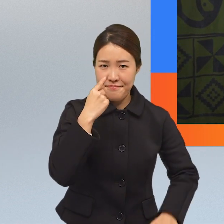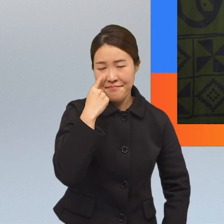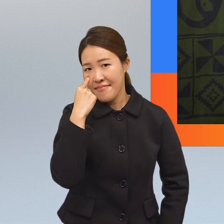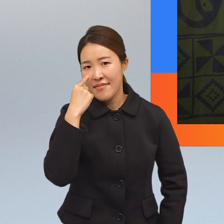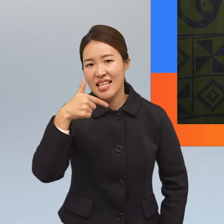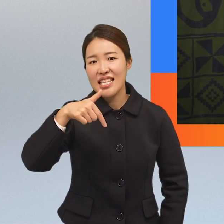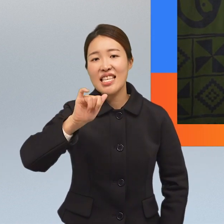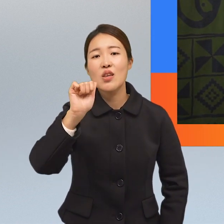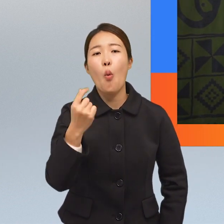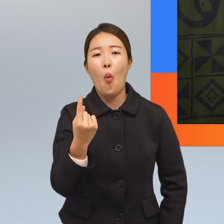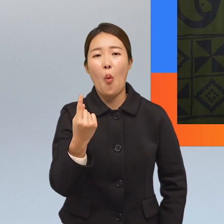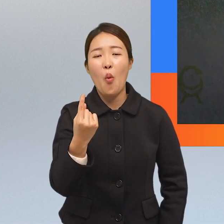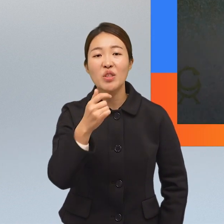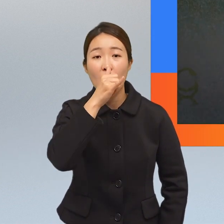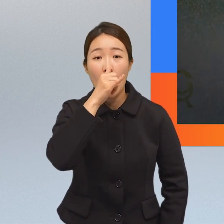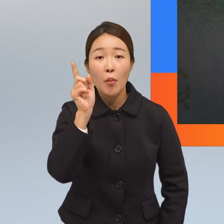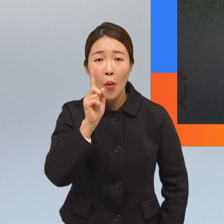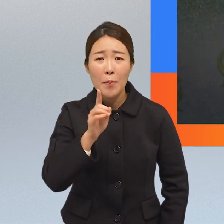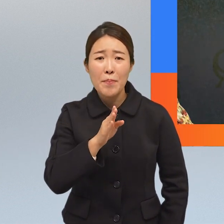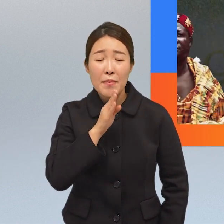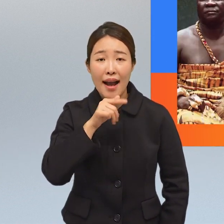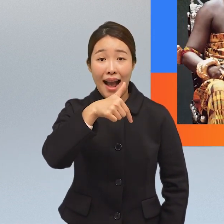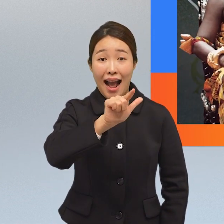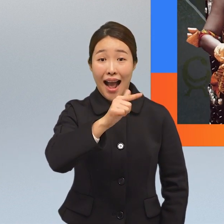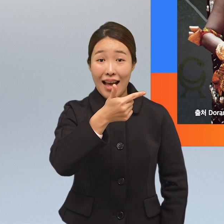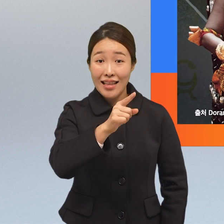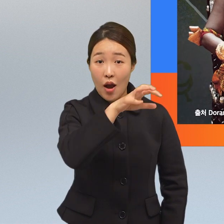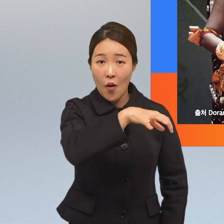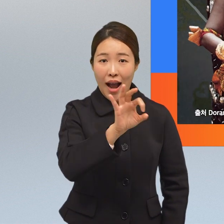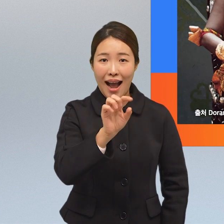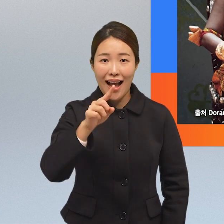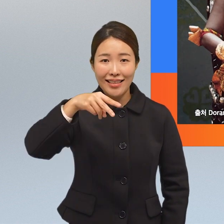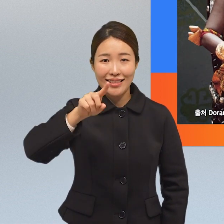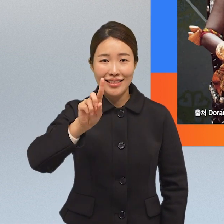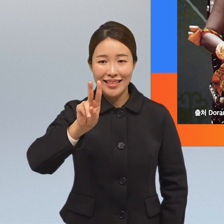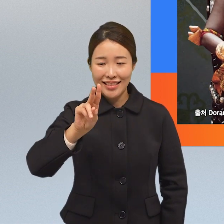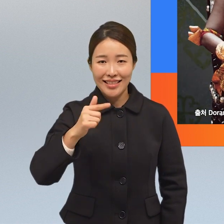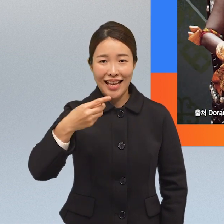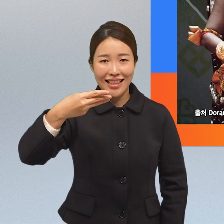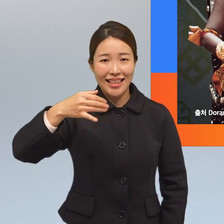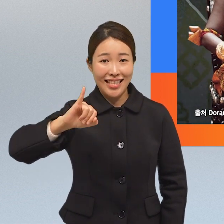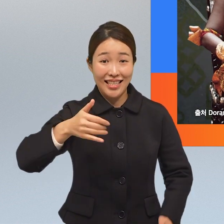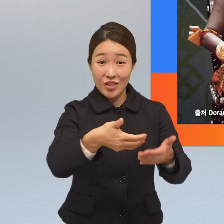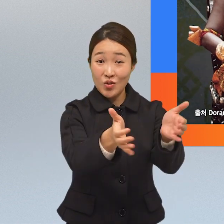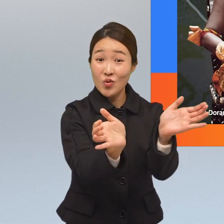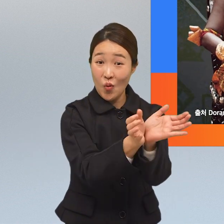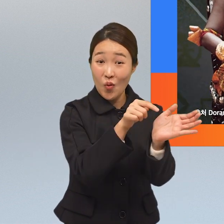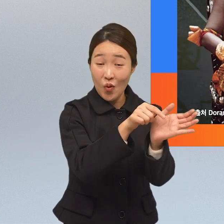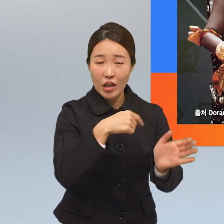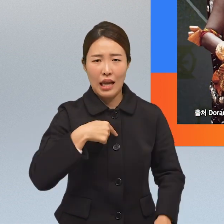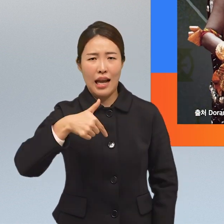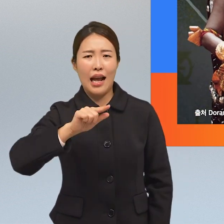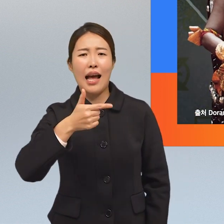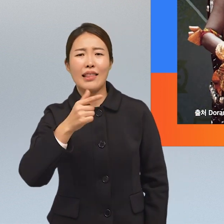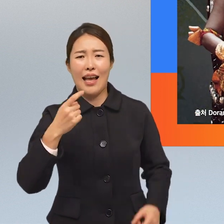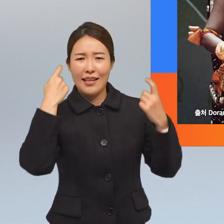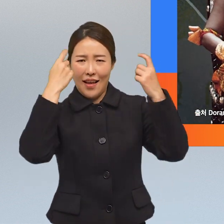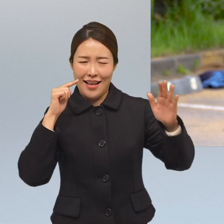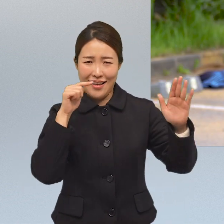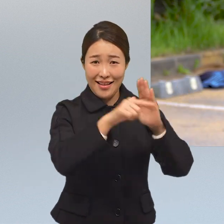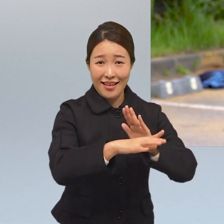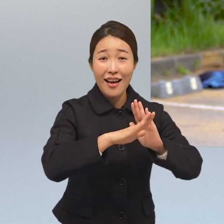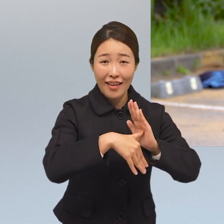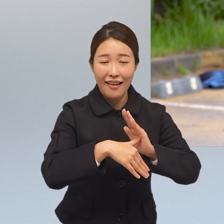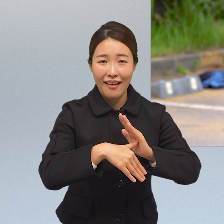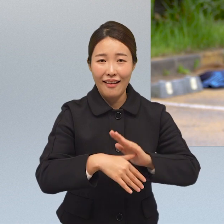약간 기호 체계가 됐는데 이건 사실 가나의 아샨티족에서 시작된 상징이거든요. 네네. 저도